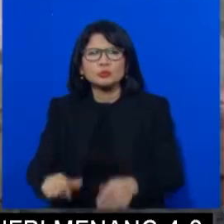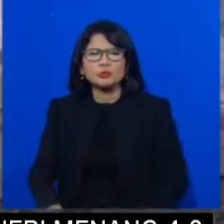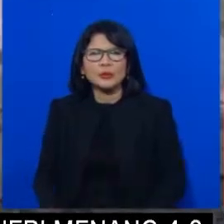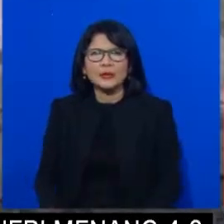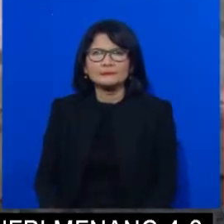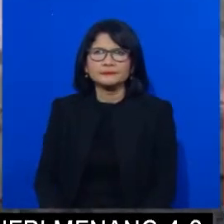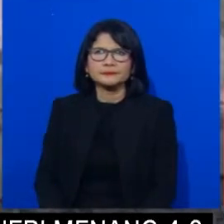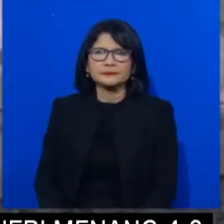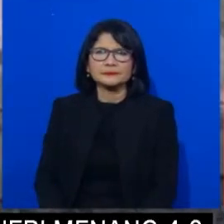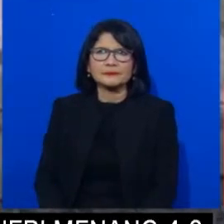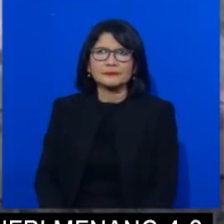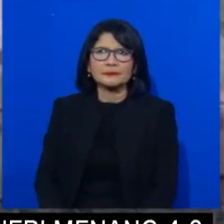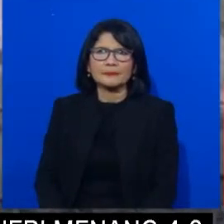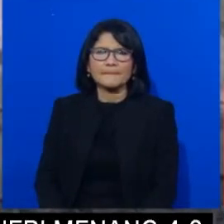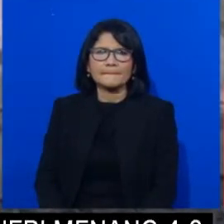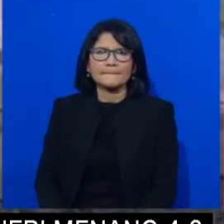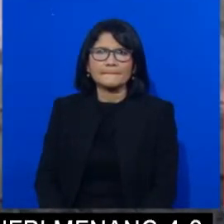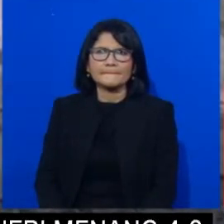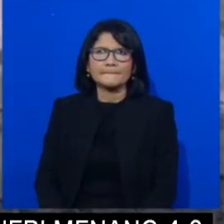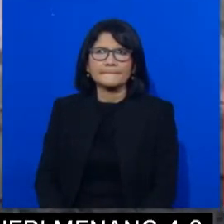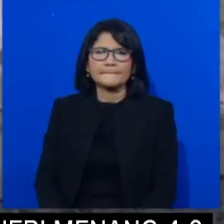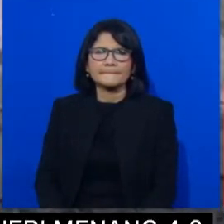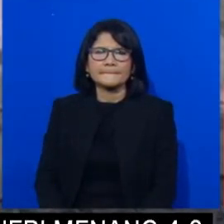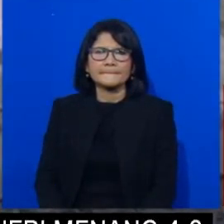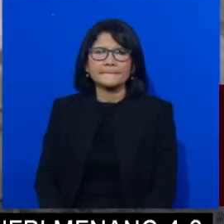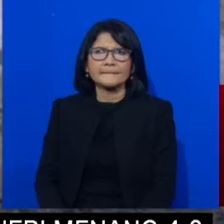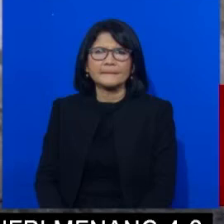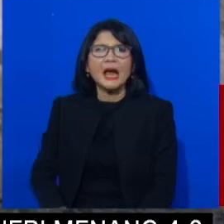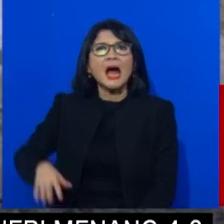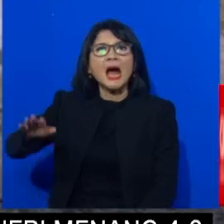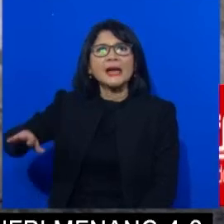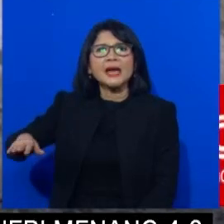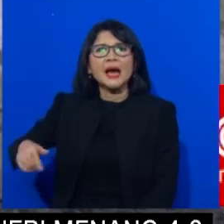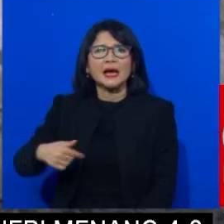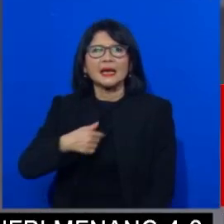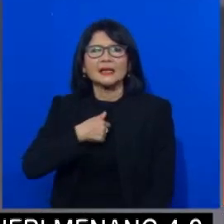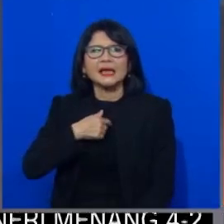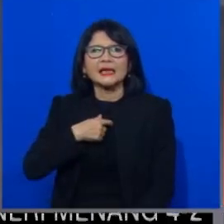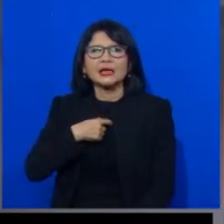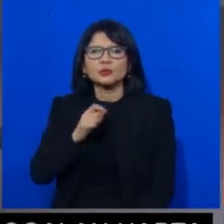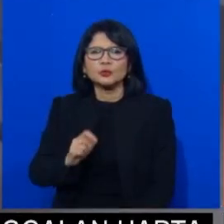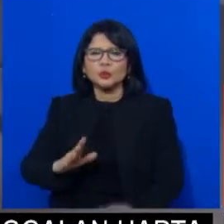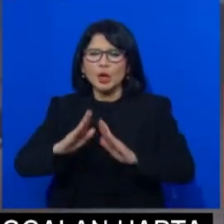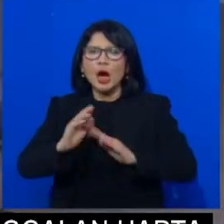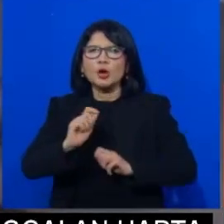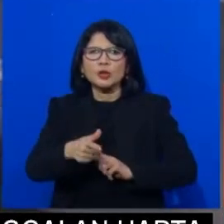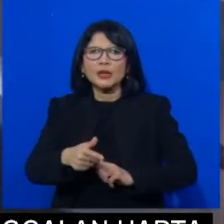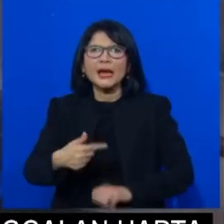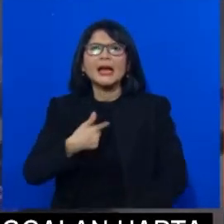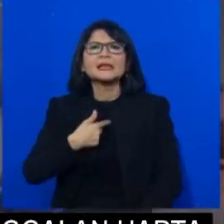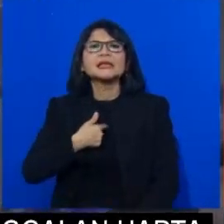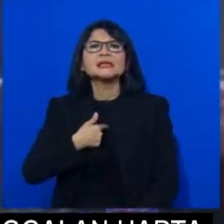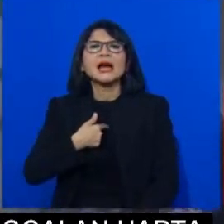Ya, deh itu di sono, di masa tengah deh itu kontrak itu. Ya kita yang bayar